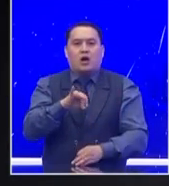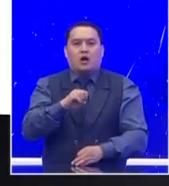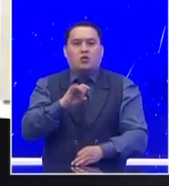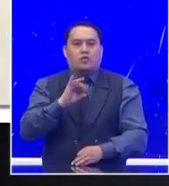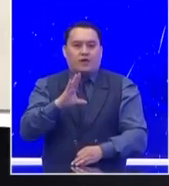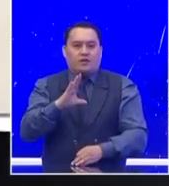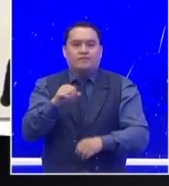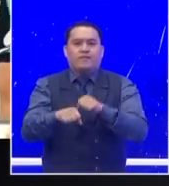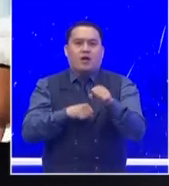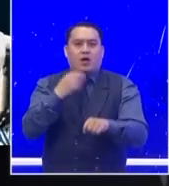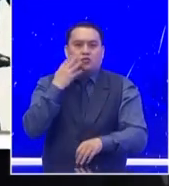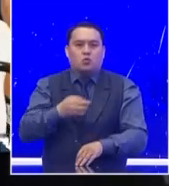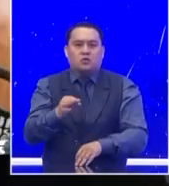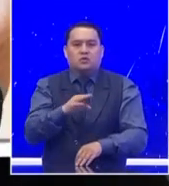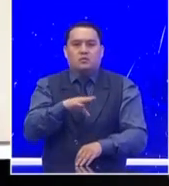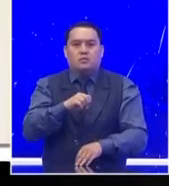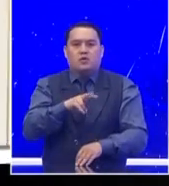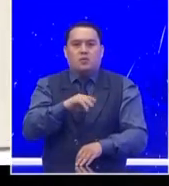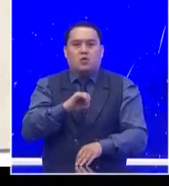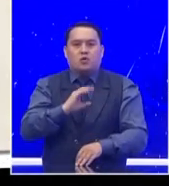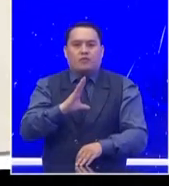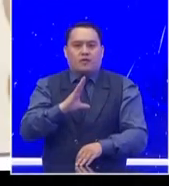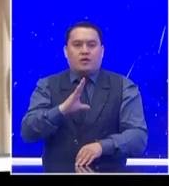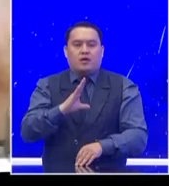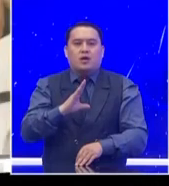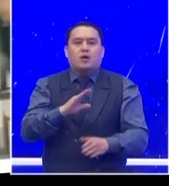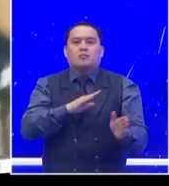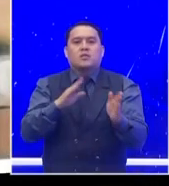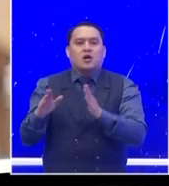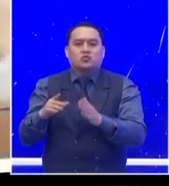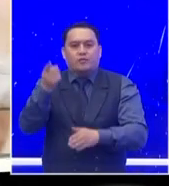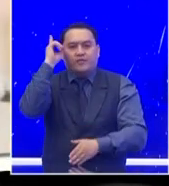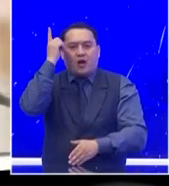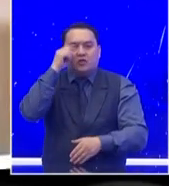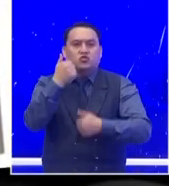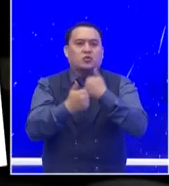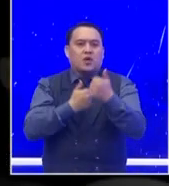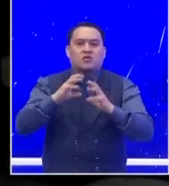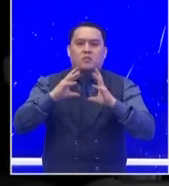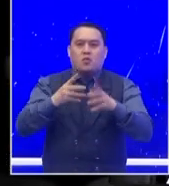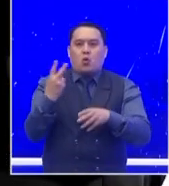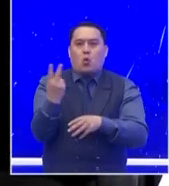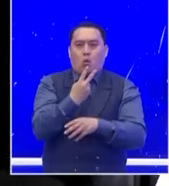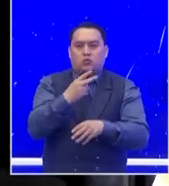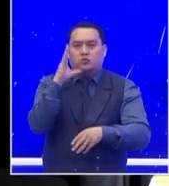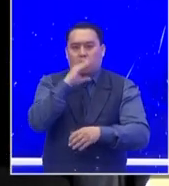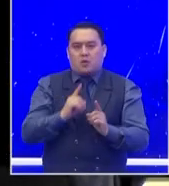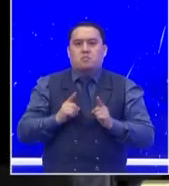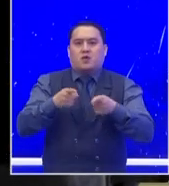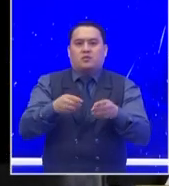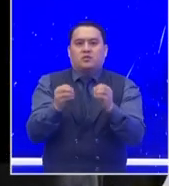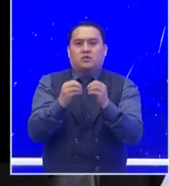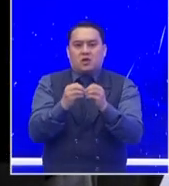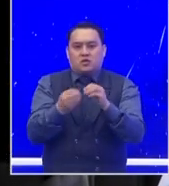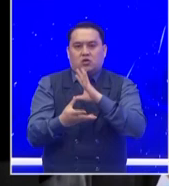Захаров и велогонщик из Алматинской области Сергей Пономарев. На прошедшем Берлине чемпионате мира оба спортсмена смогли попасть в топ-10